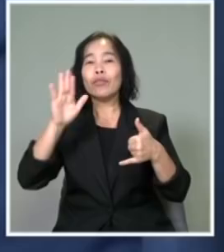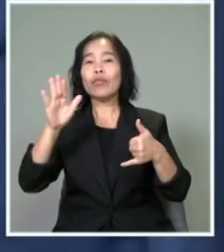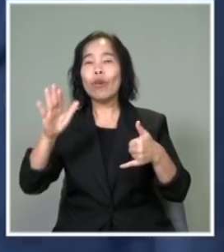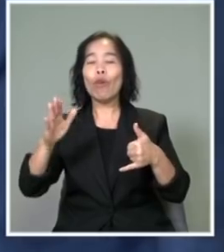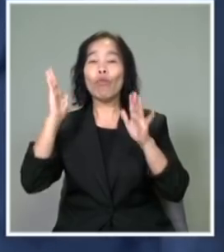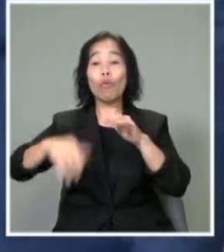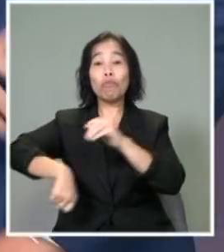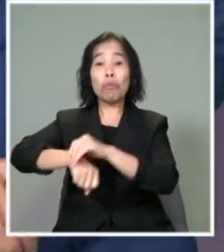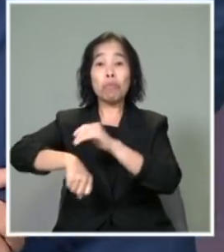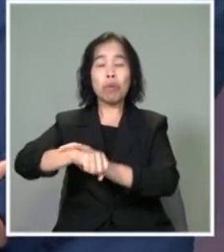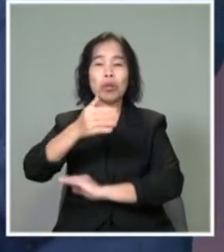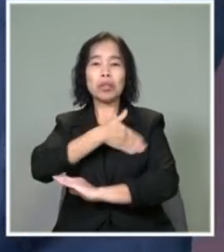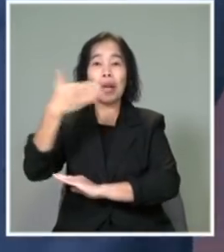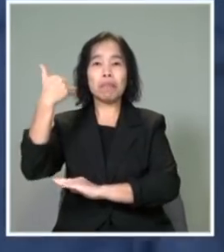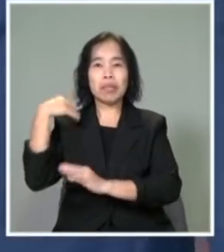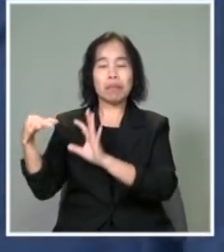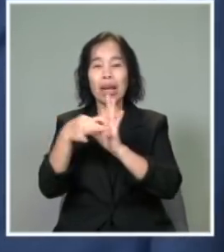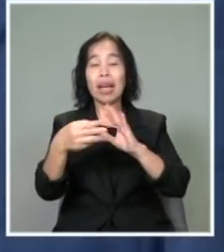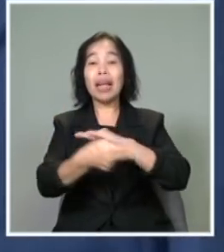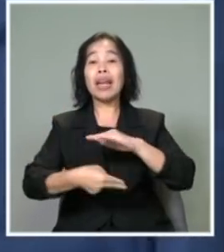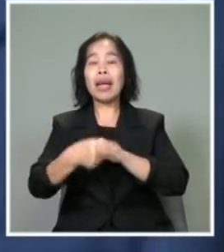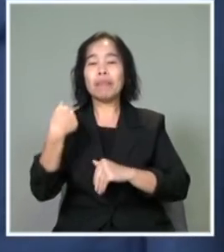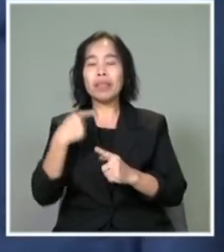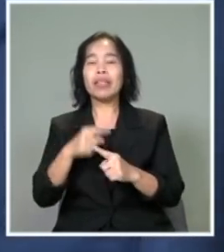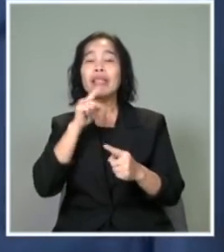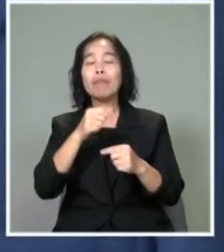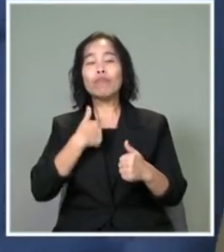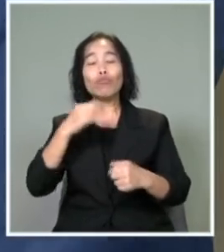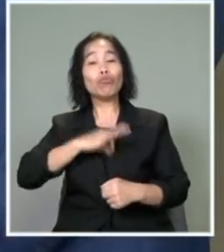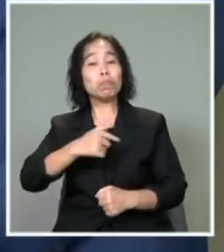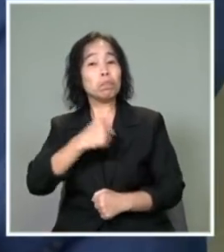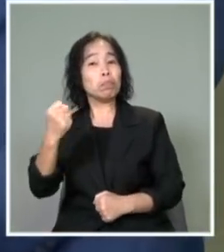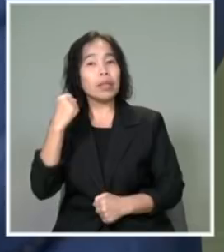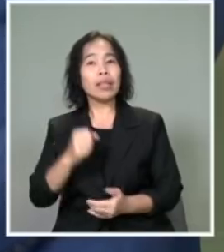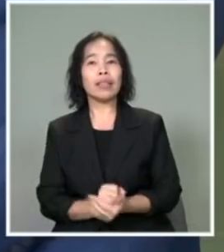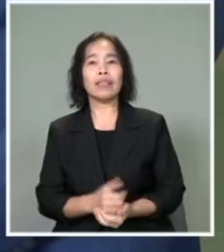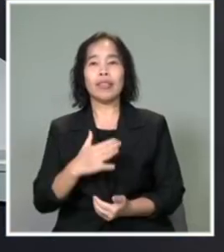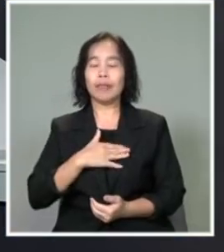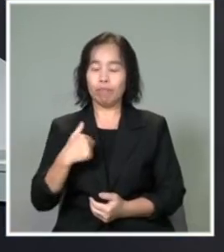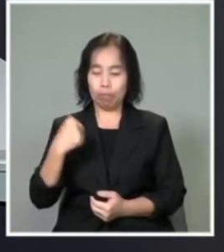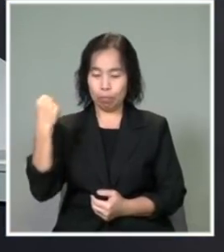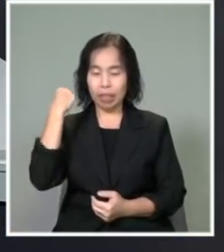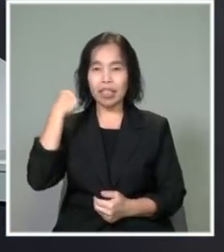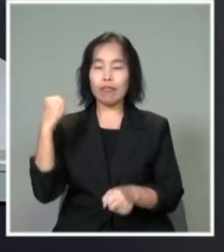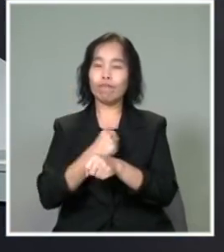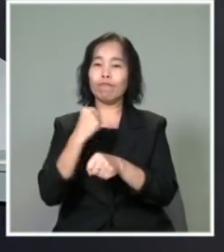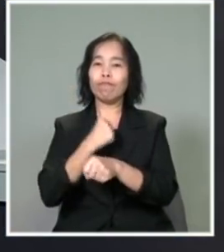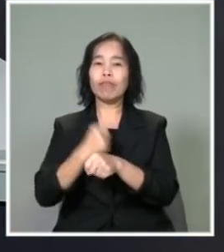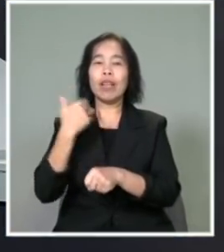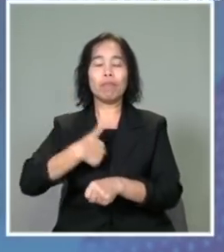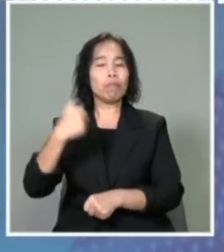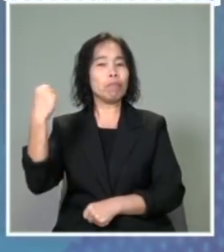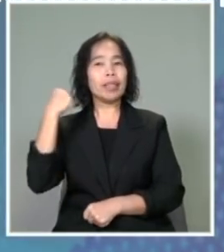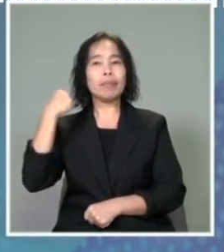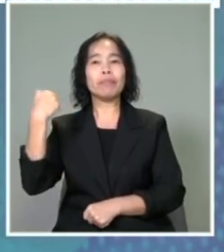ฮะความมั่นอกมั่นใจหรือว่าความพร้อมของเทพศิรินทร์ปีนี้เป็นยังไงบ้างฮะ ตอนนี้พวกเราก็เก็บตัวซ้อมกันมานานแล้วครับแ